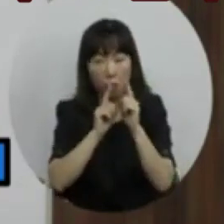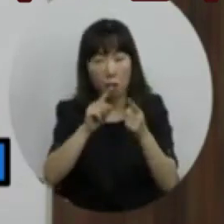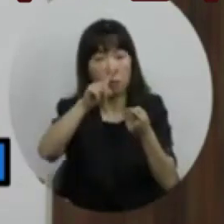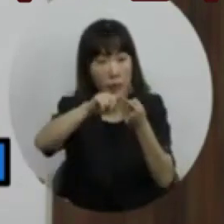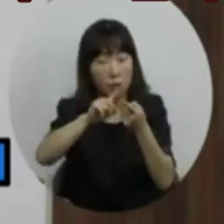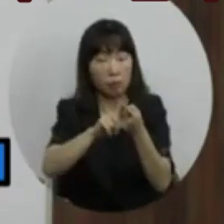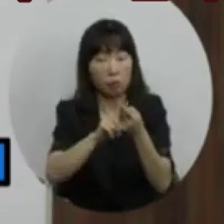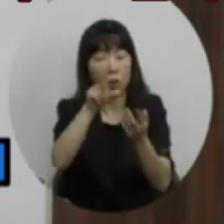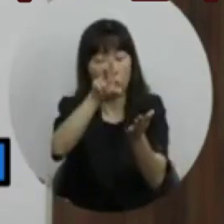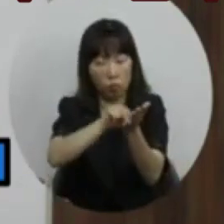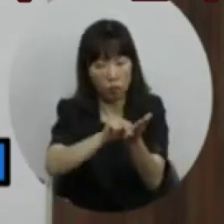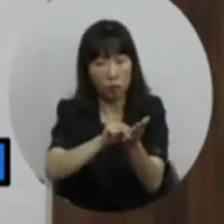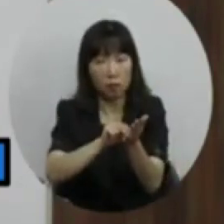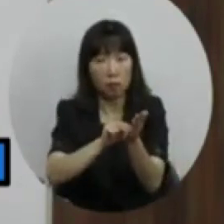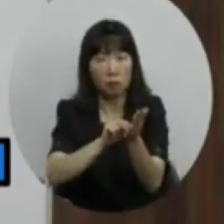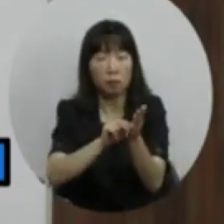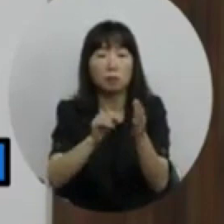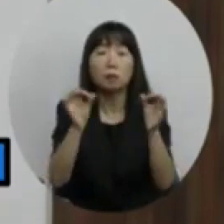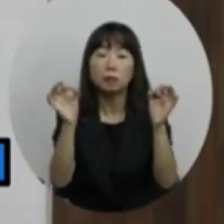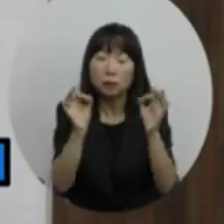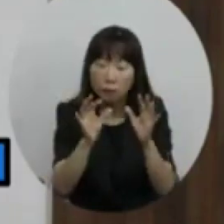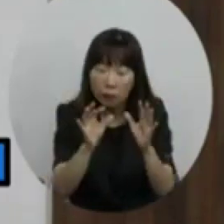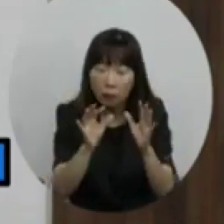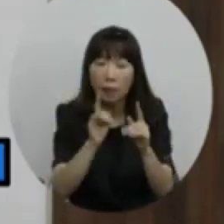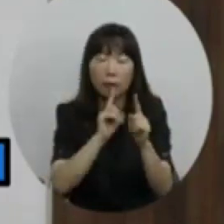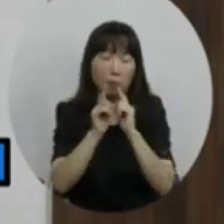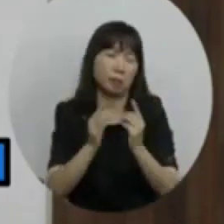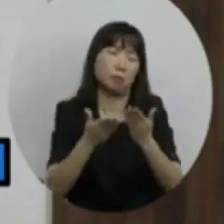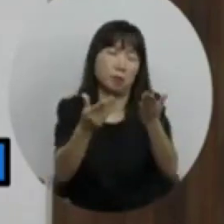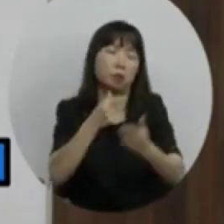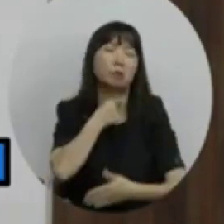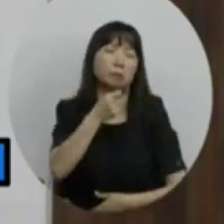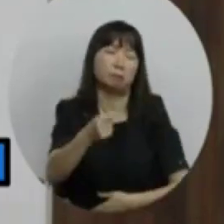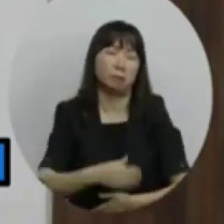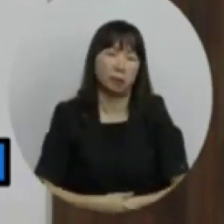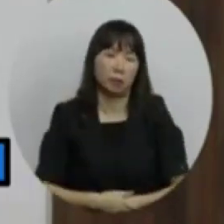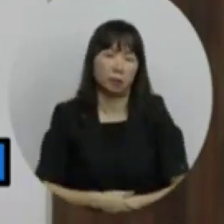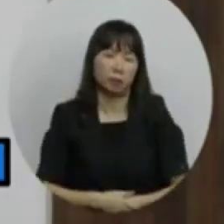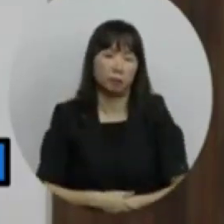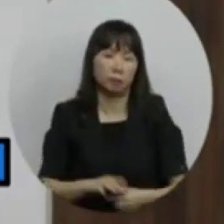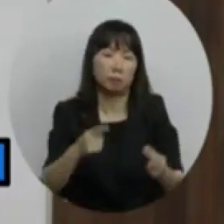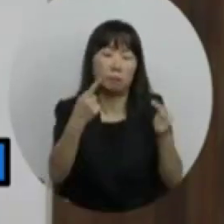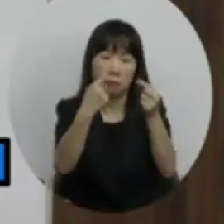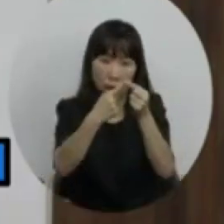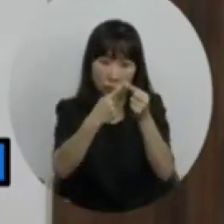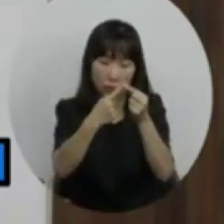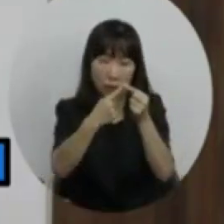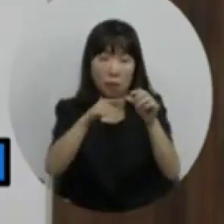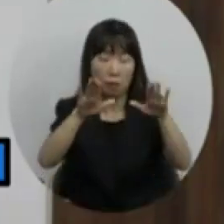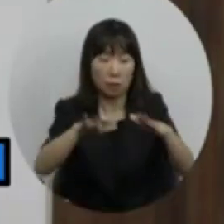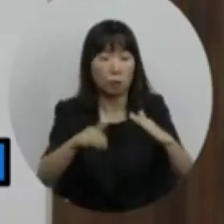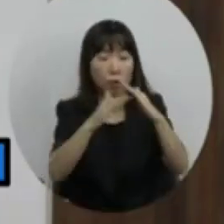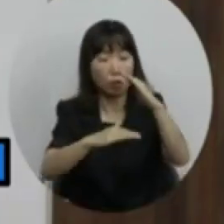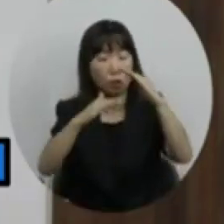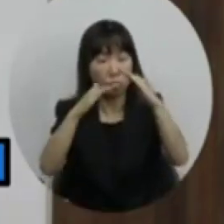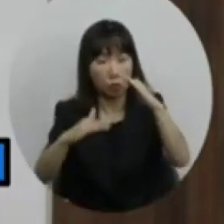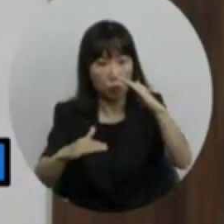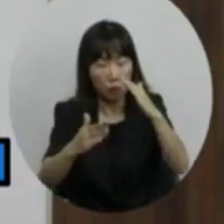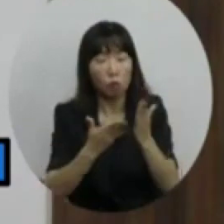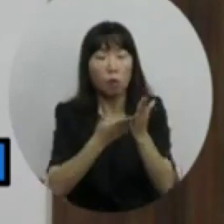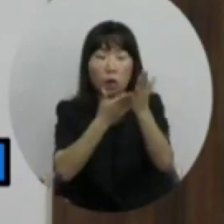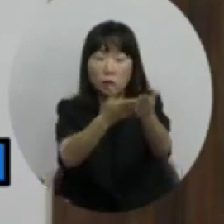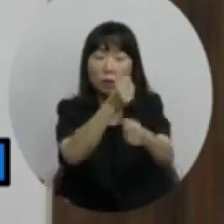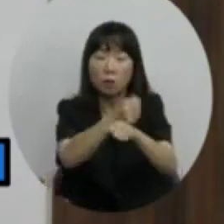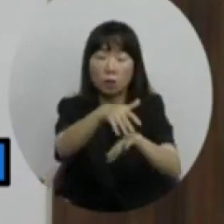대한 문제점을 약간 지적하고자 합니다. 첫째, 이번 정례에 여주시가 제출한